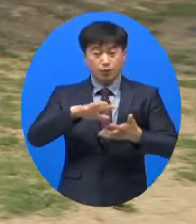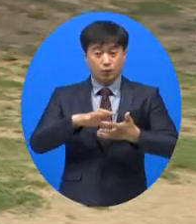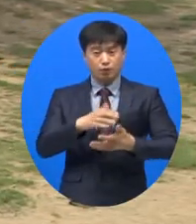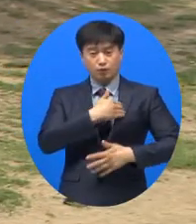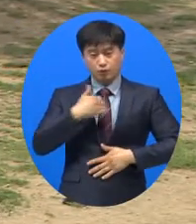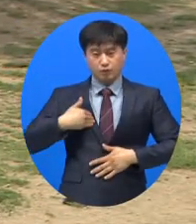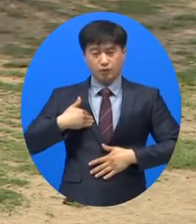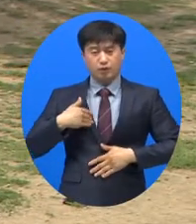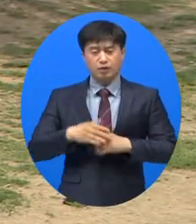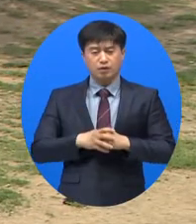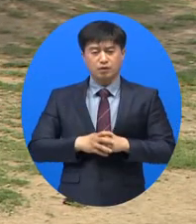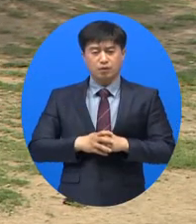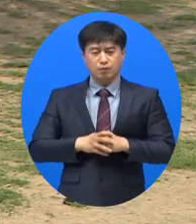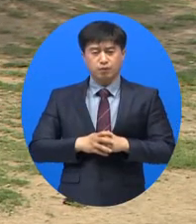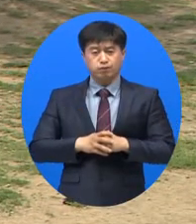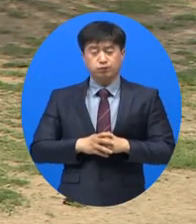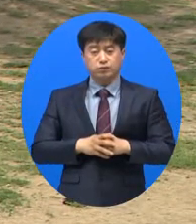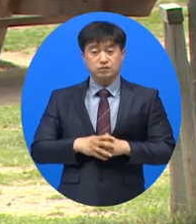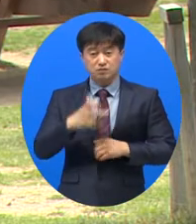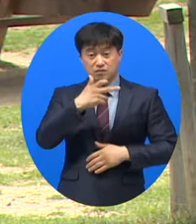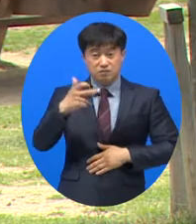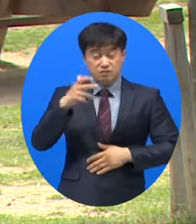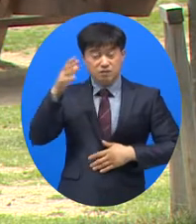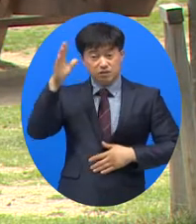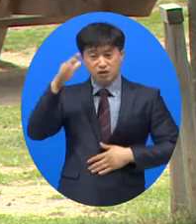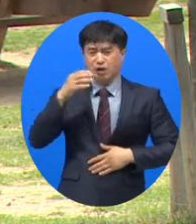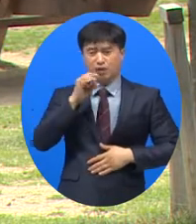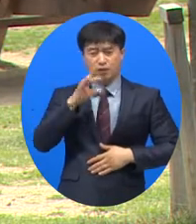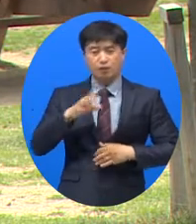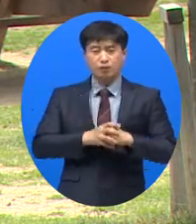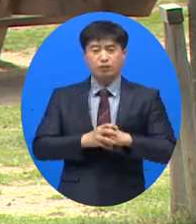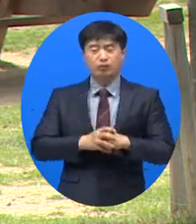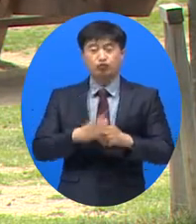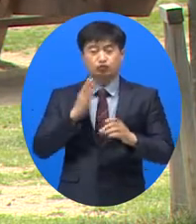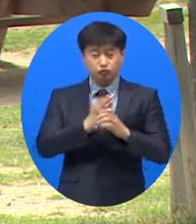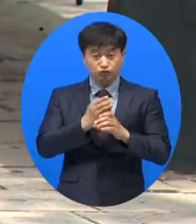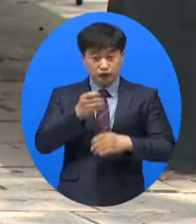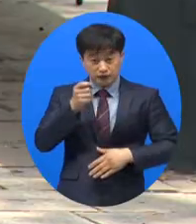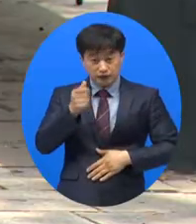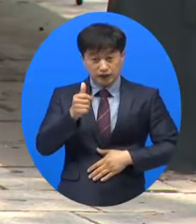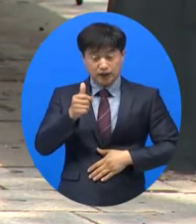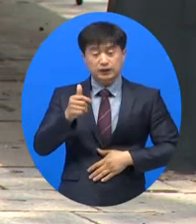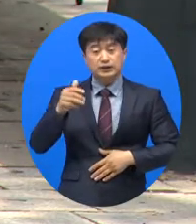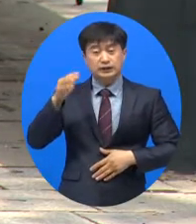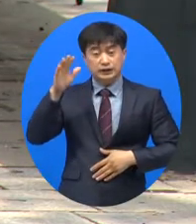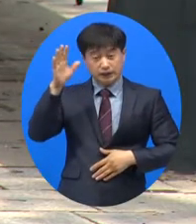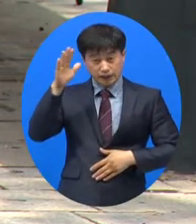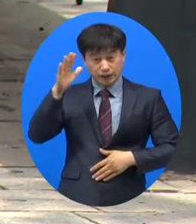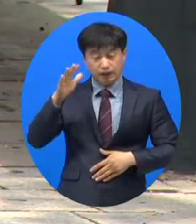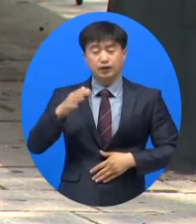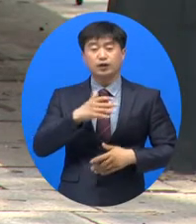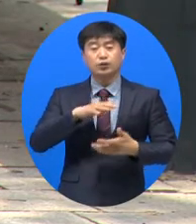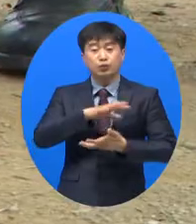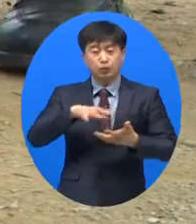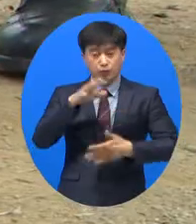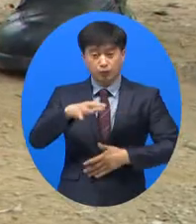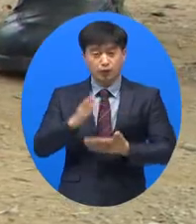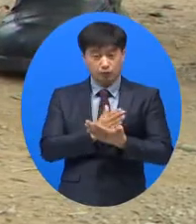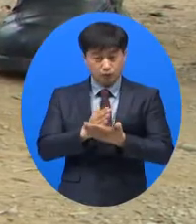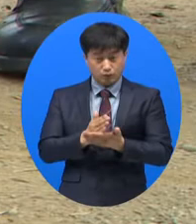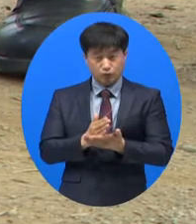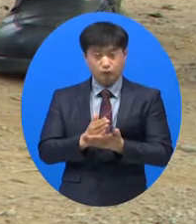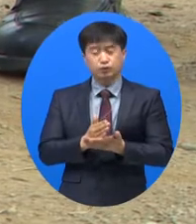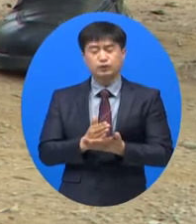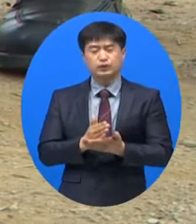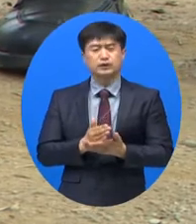충분합니다. 맹견은 입장할 수 없고 중소형견과 40cm 이상의 대형견이 놀 수 있는 곳을 나눠 혹시 모를